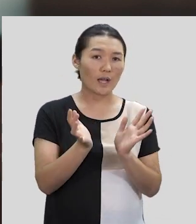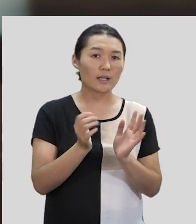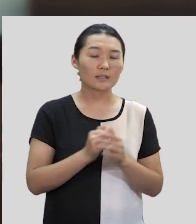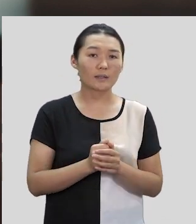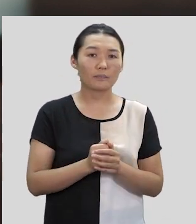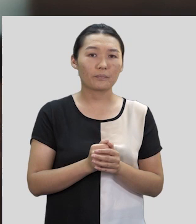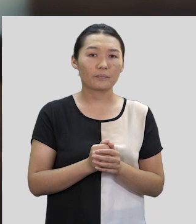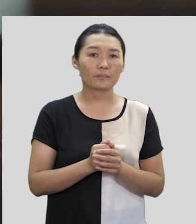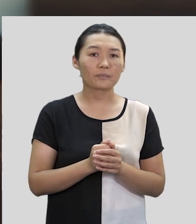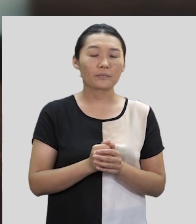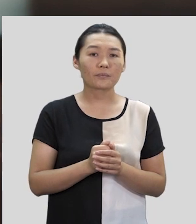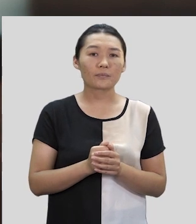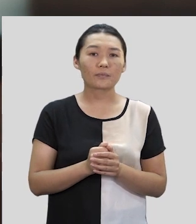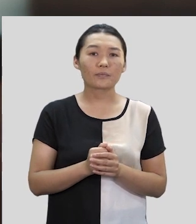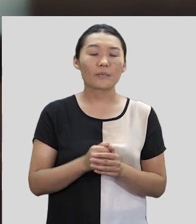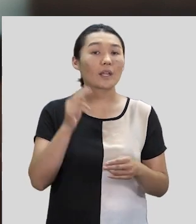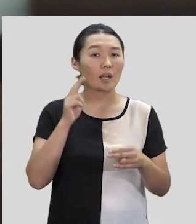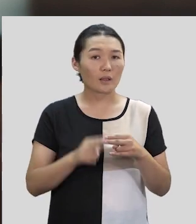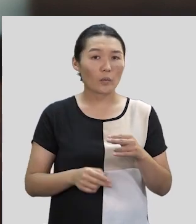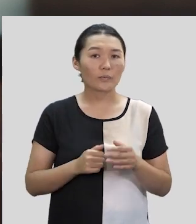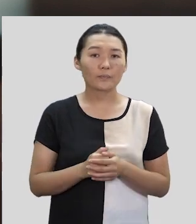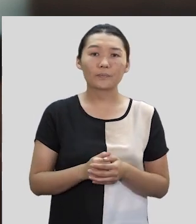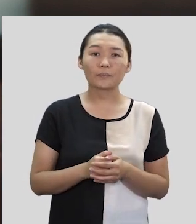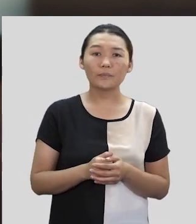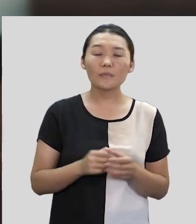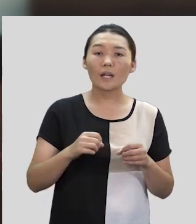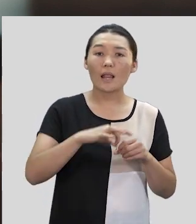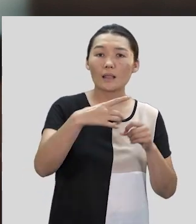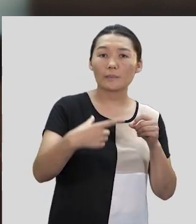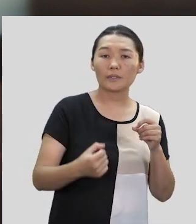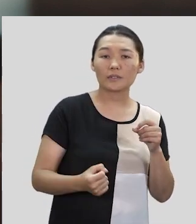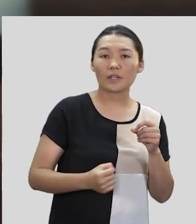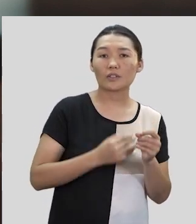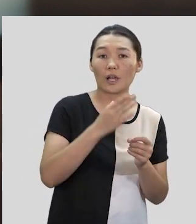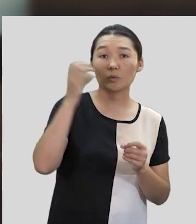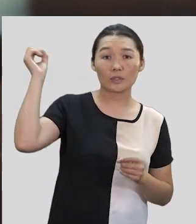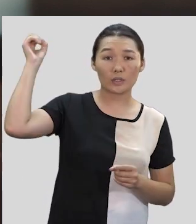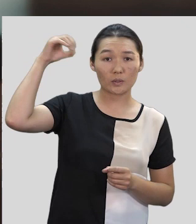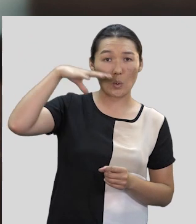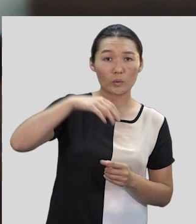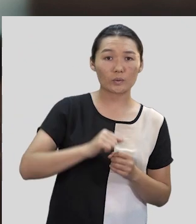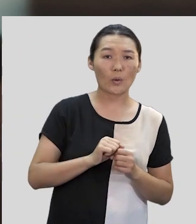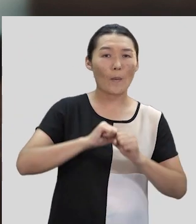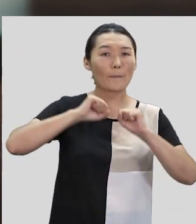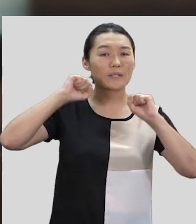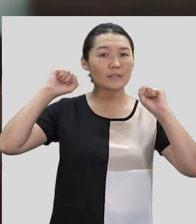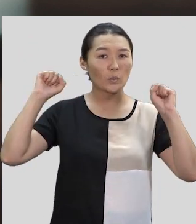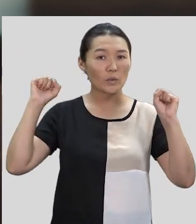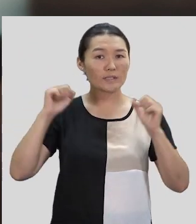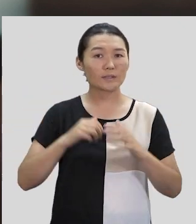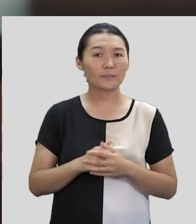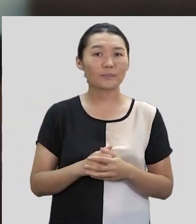совсем раскрылся лепестки тянуться к солнцу потянулись потянулись